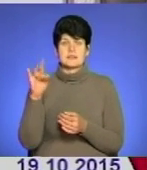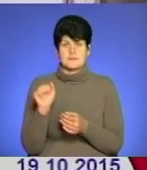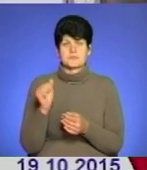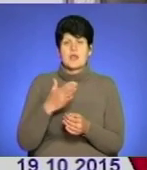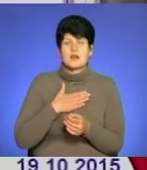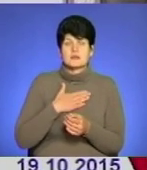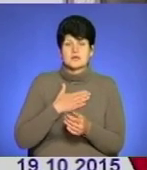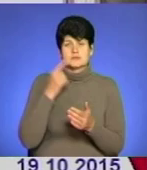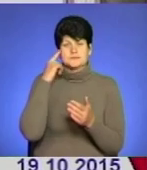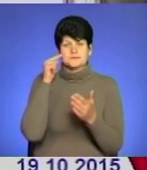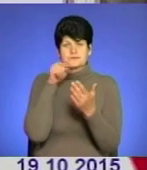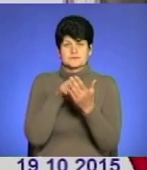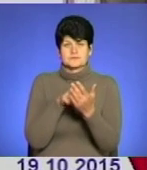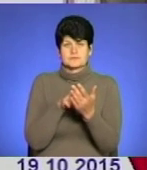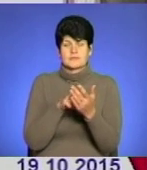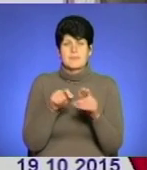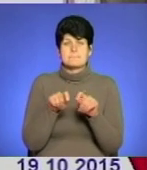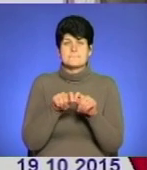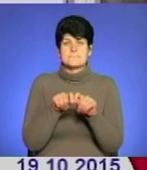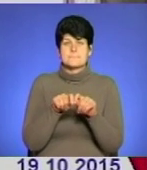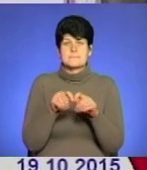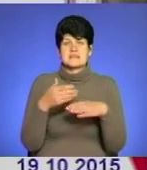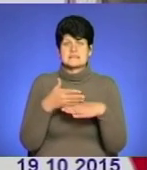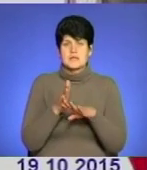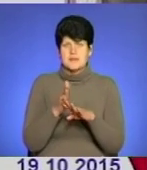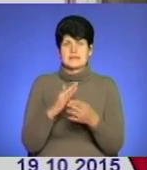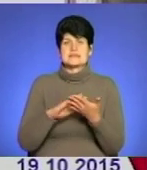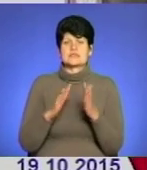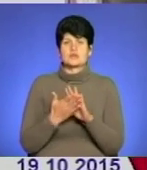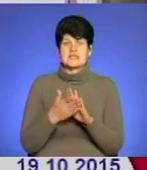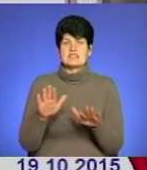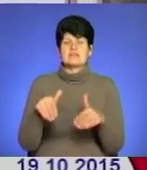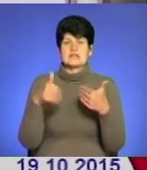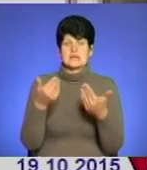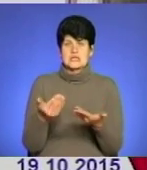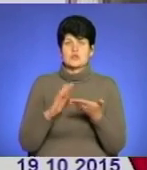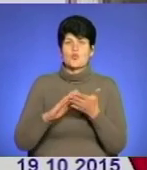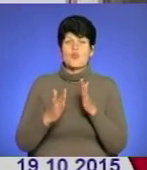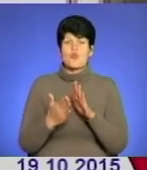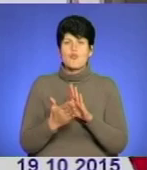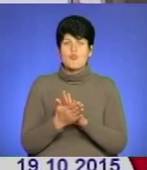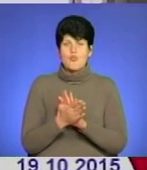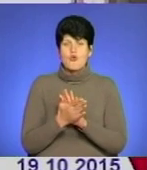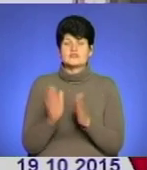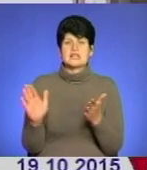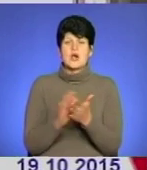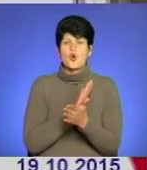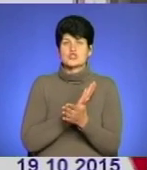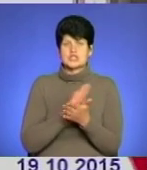стратегія не тільки переламати ситуацію в наданні відповідних умов для